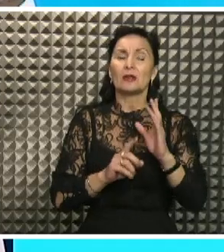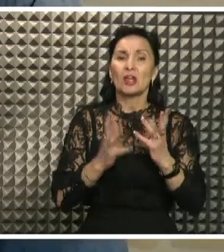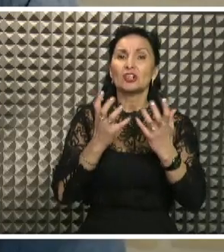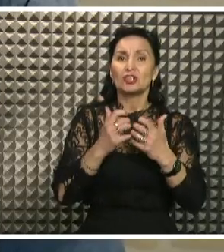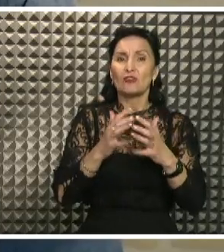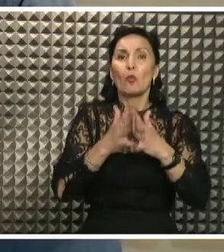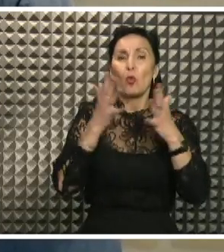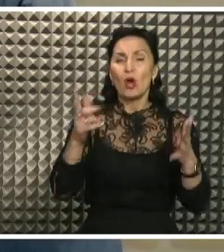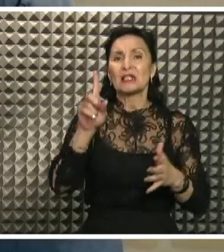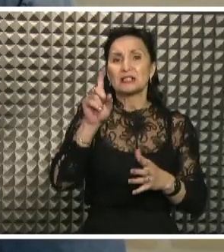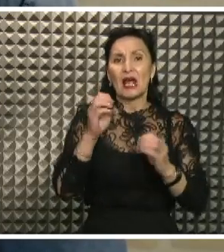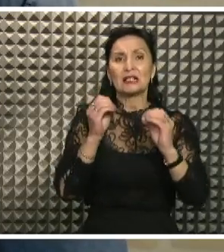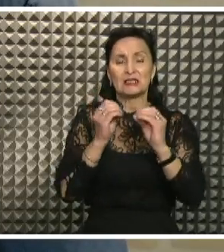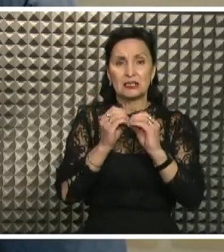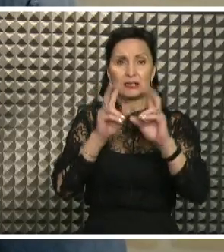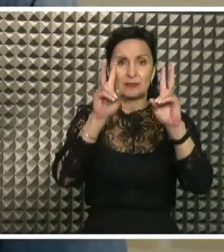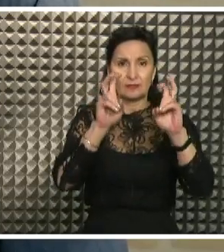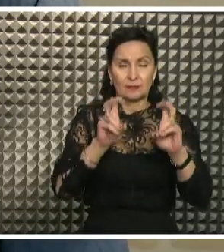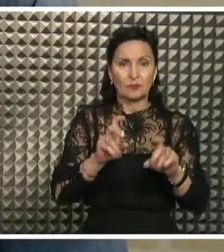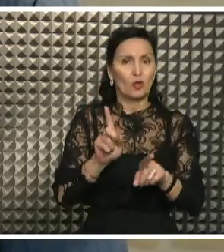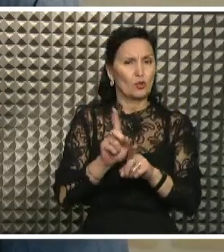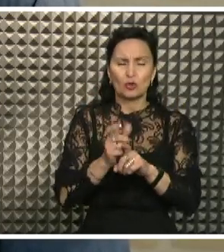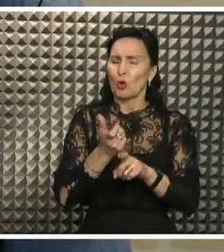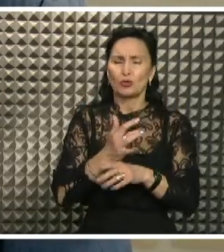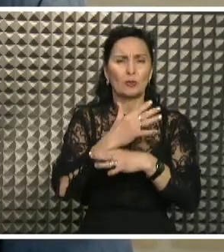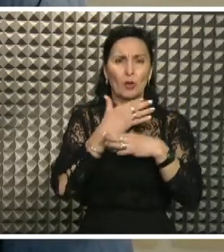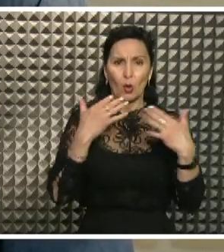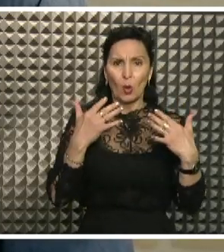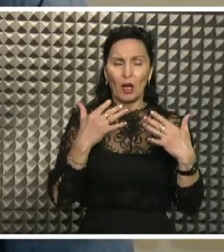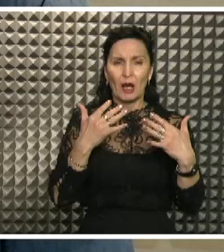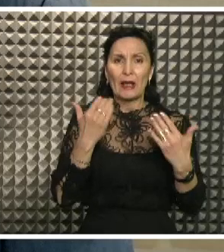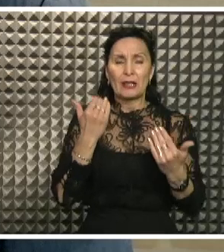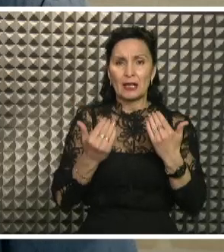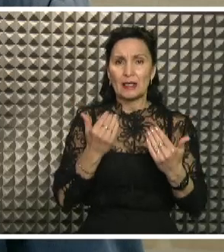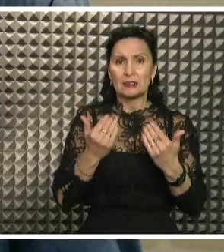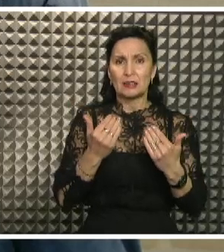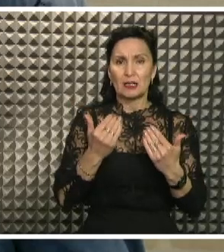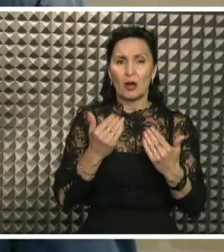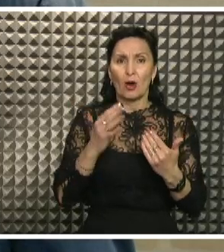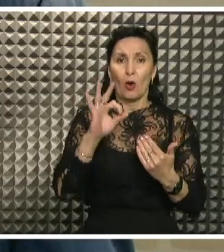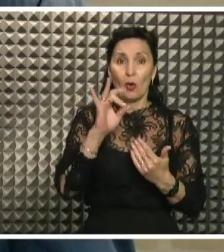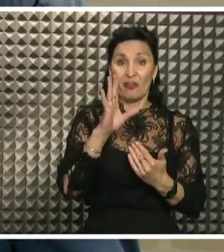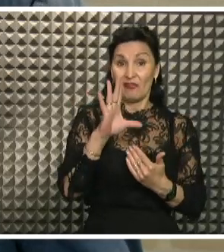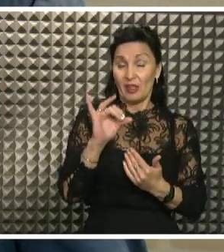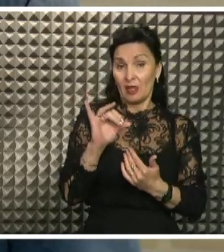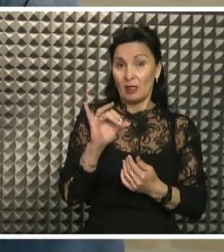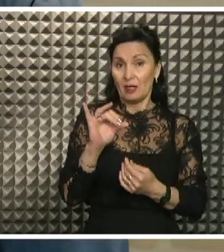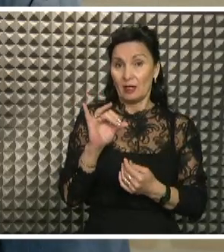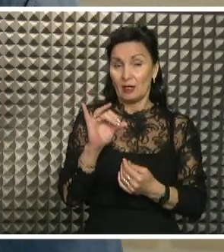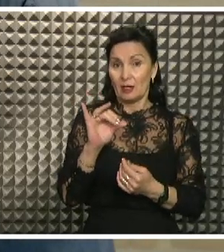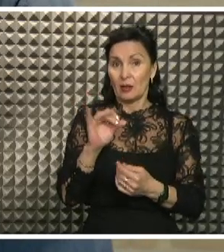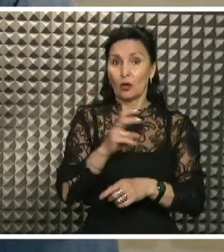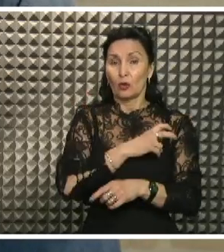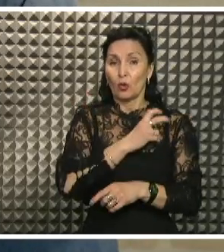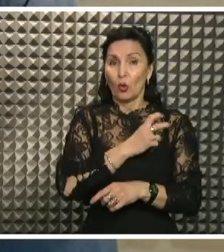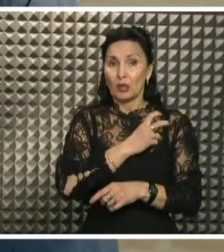Насчитывает более 110 серотипов. То есть тоже очень много. Ну, практически, если ОРВИ, как